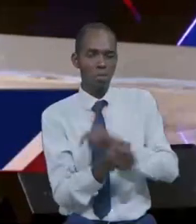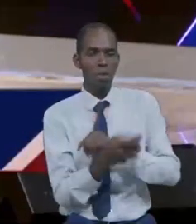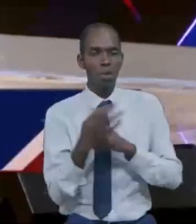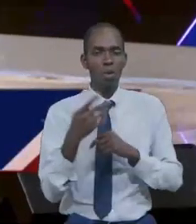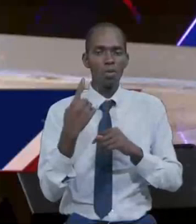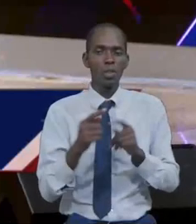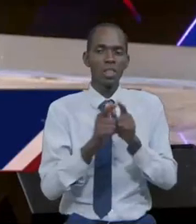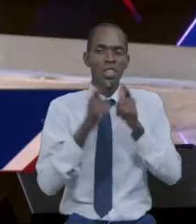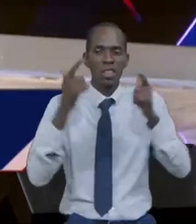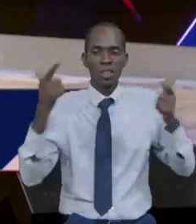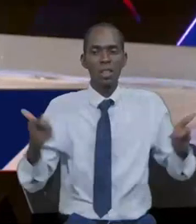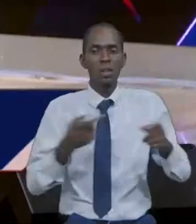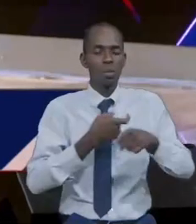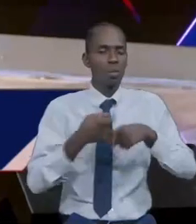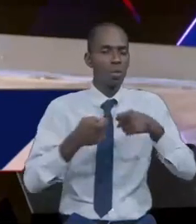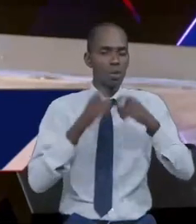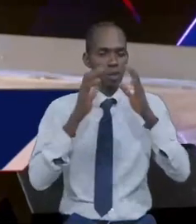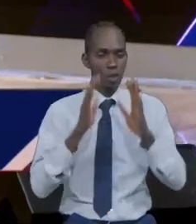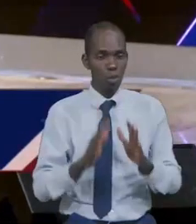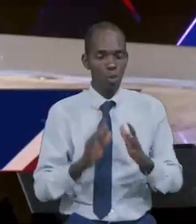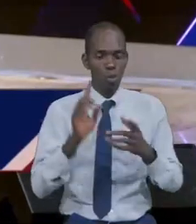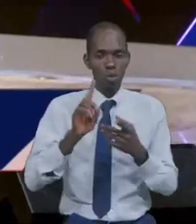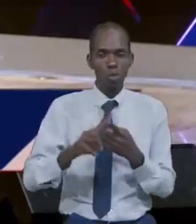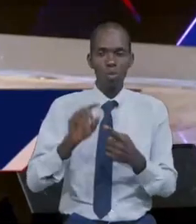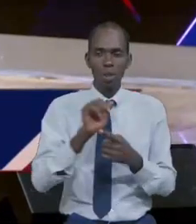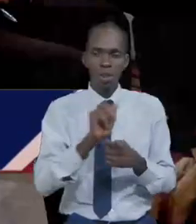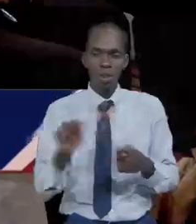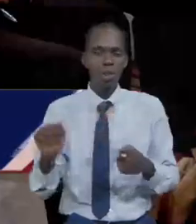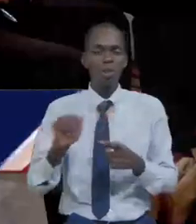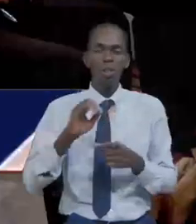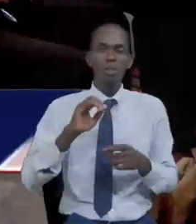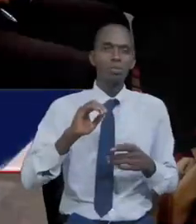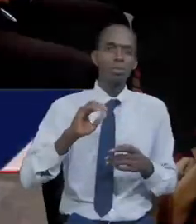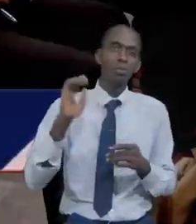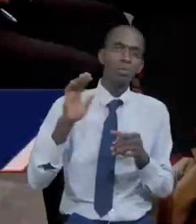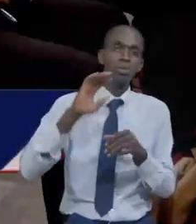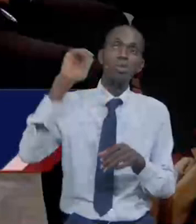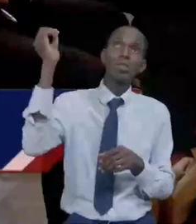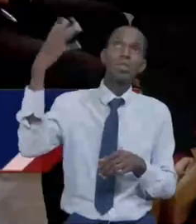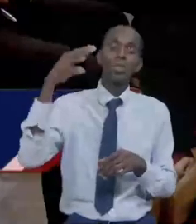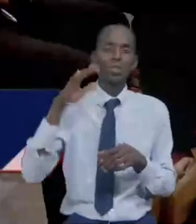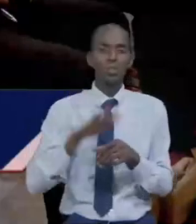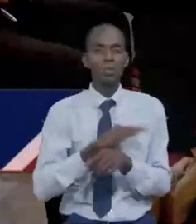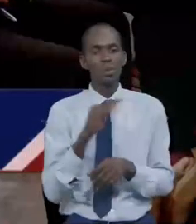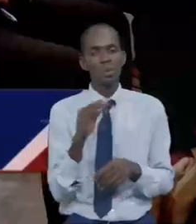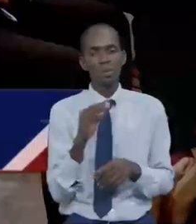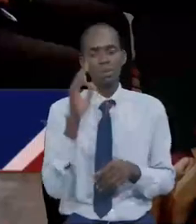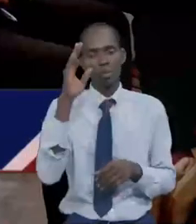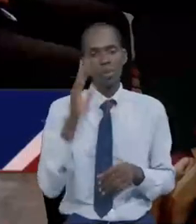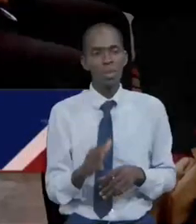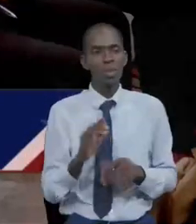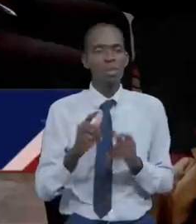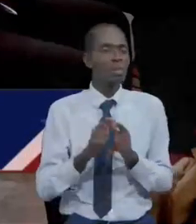grand persécuteur en un prédicateur gracieux. Prédicateur,